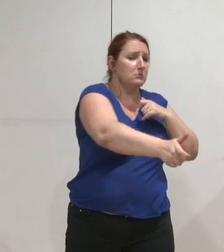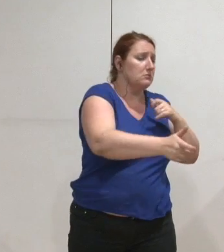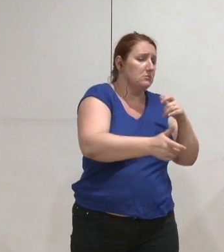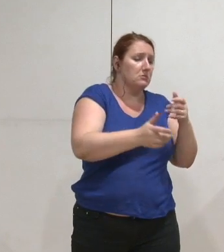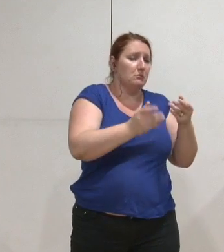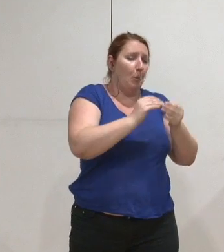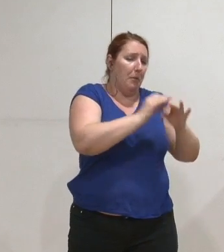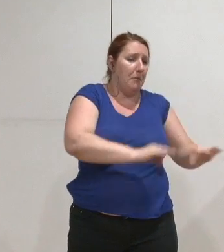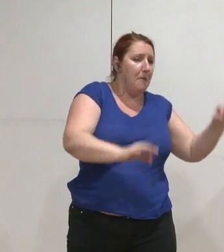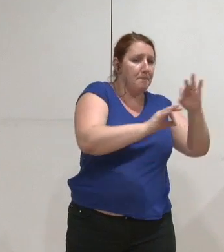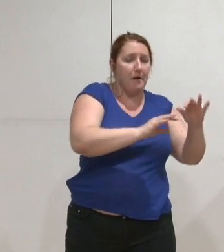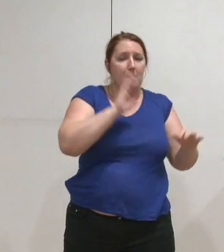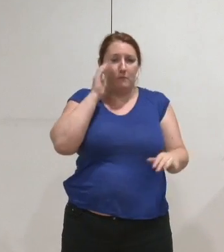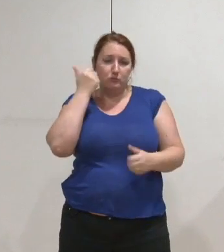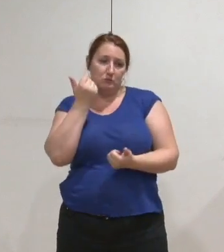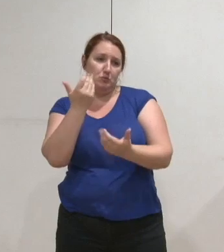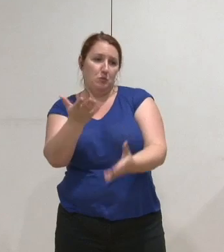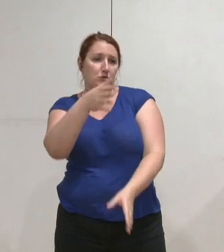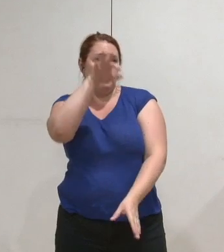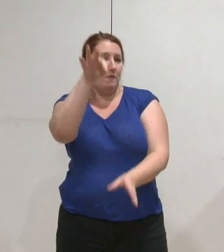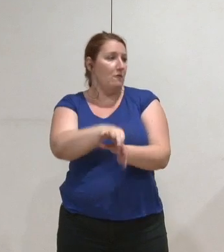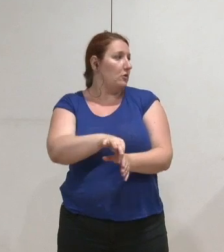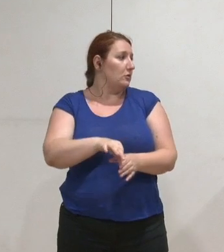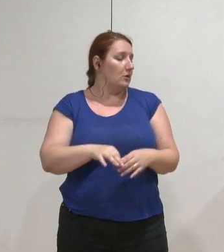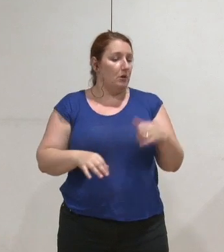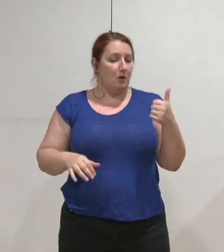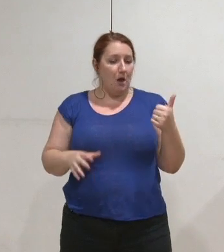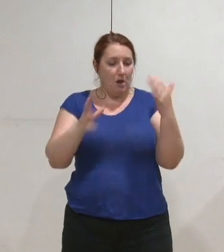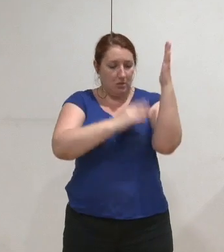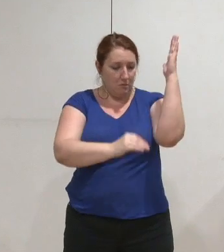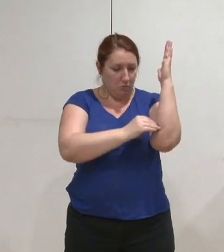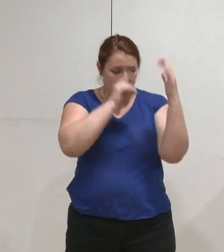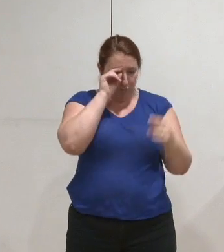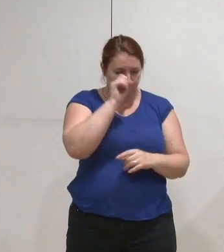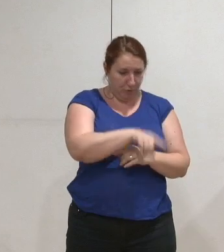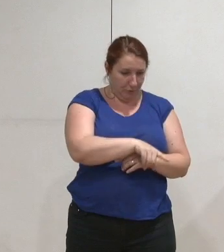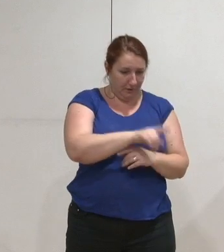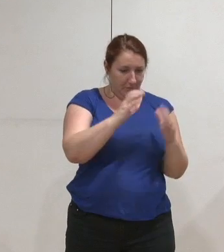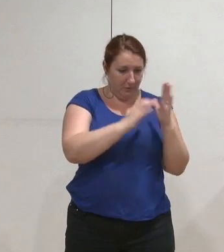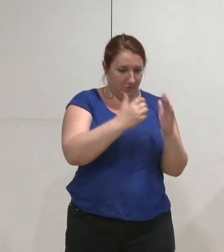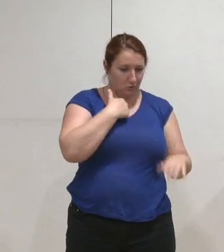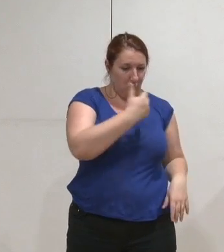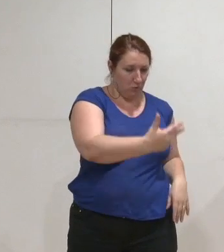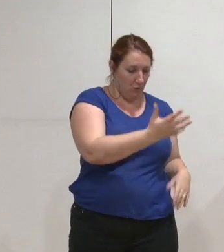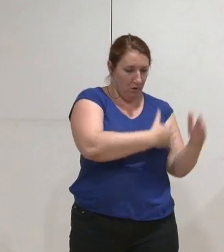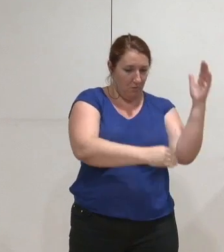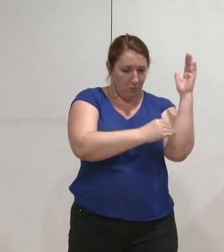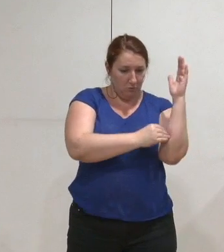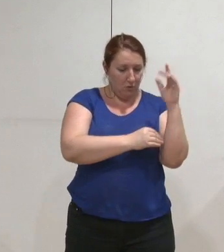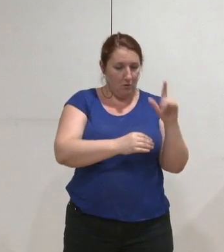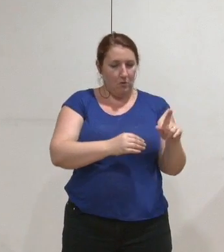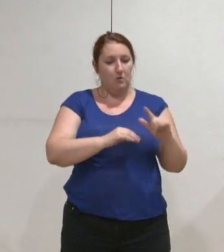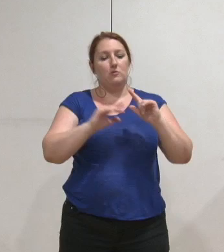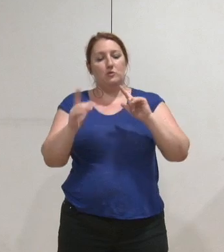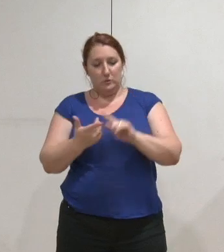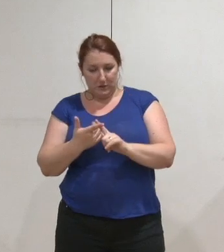donc de voter il y a un amendement pour celle-là pour pour la délibération numéro 3 après il y en aura il y en